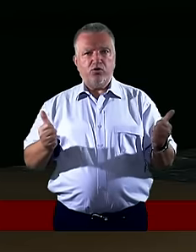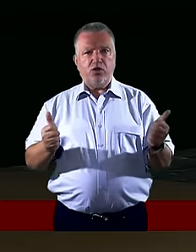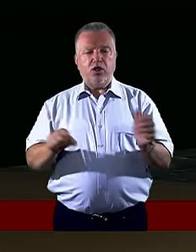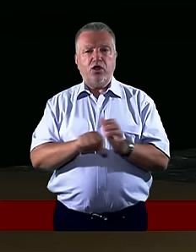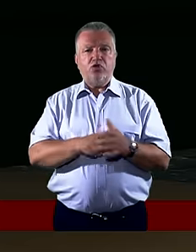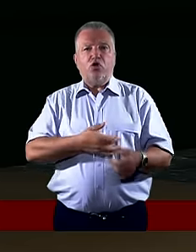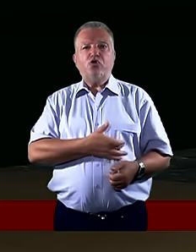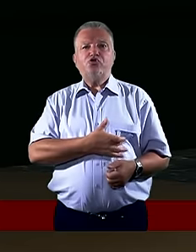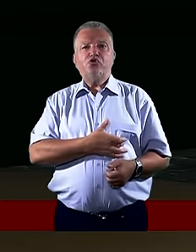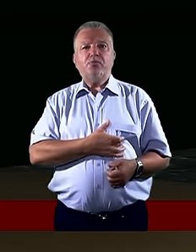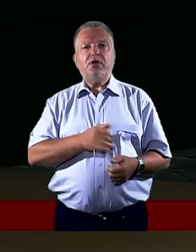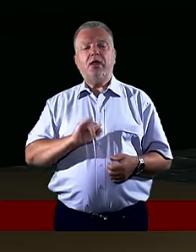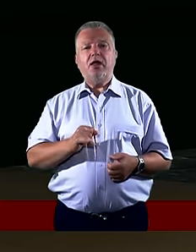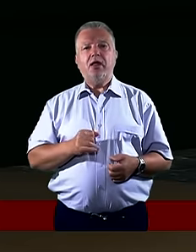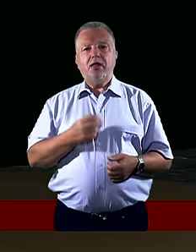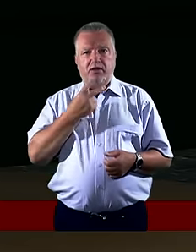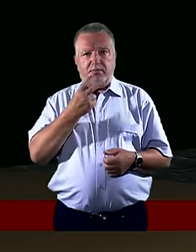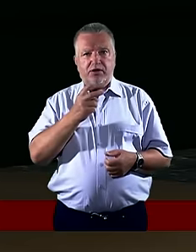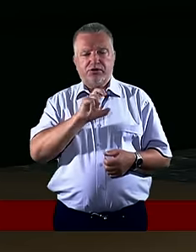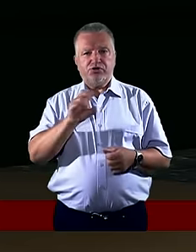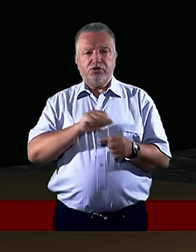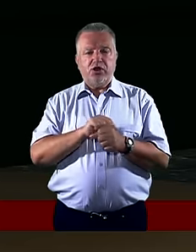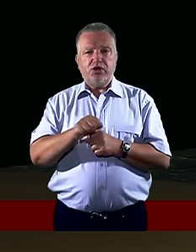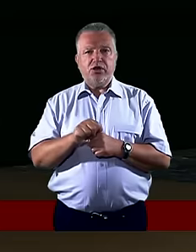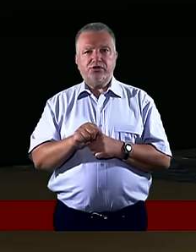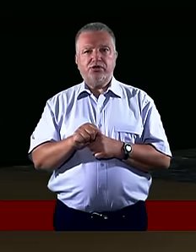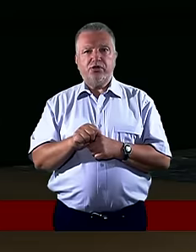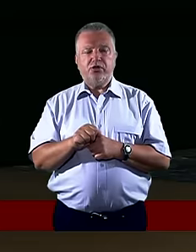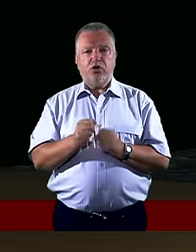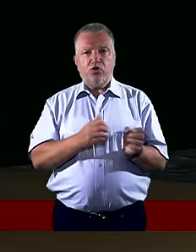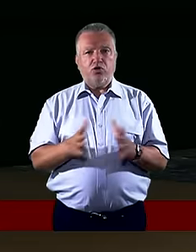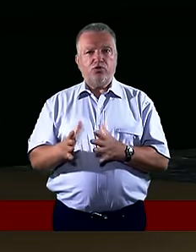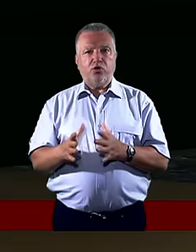jego sumienia i bada, czy jest zdolny